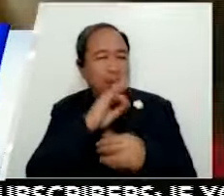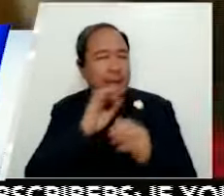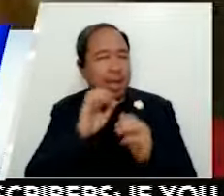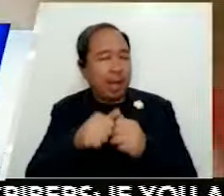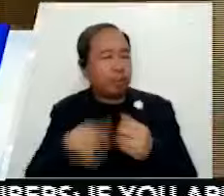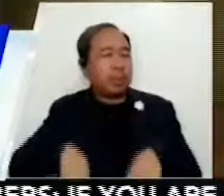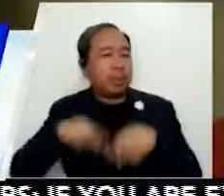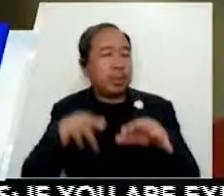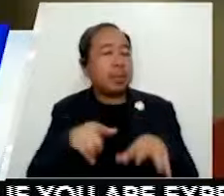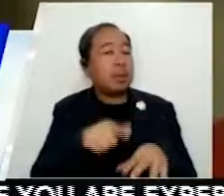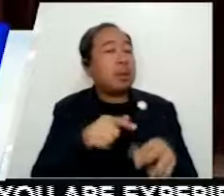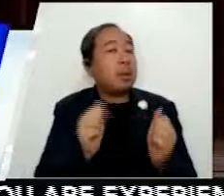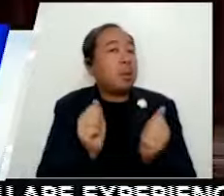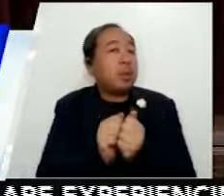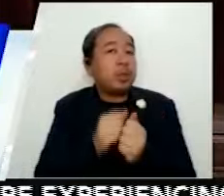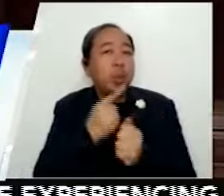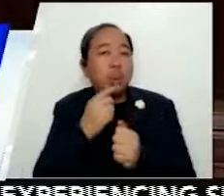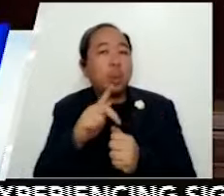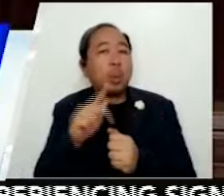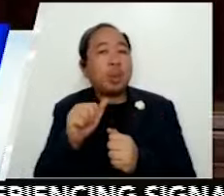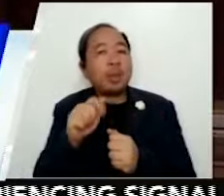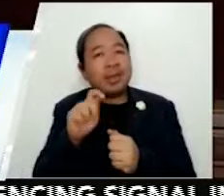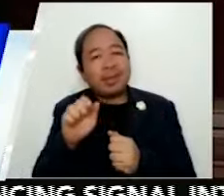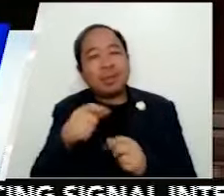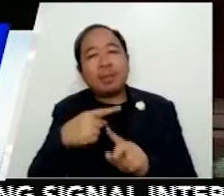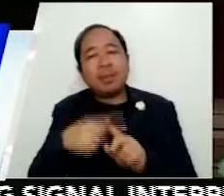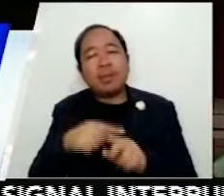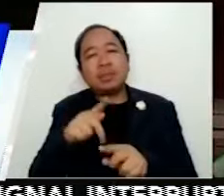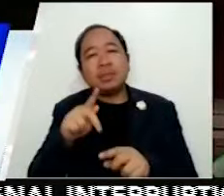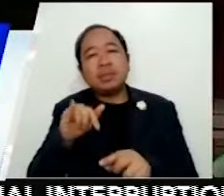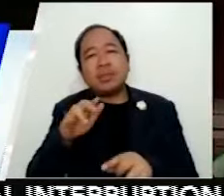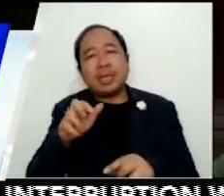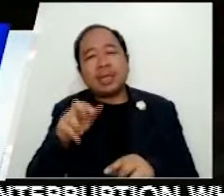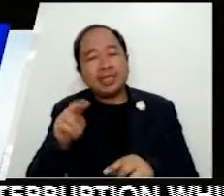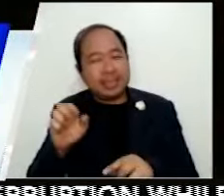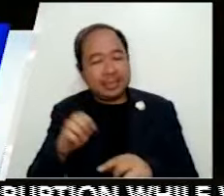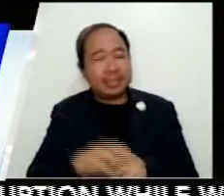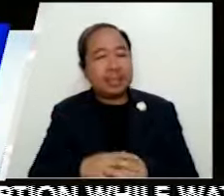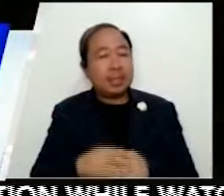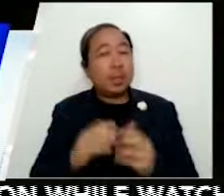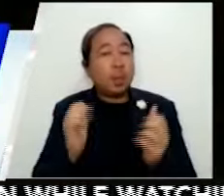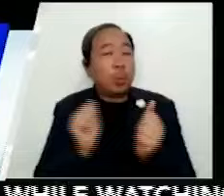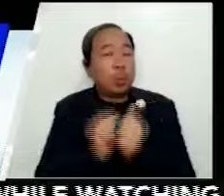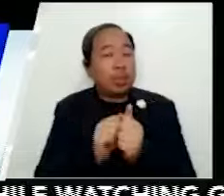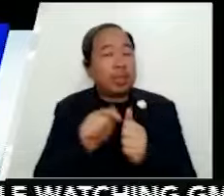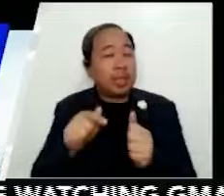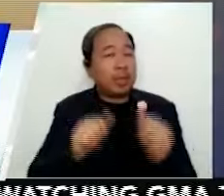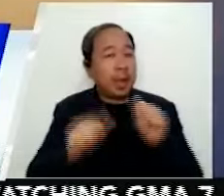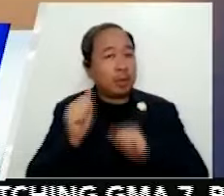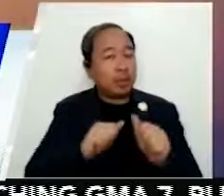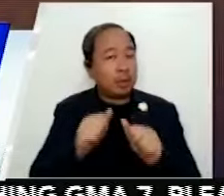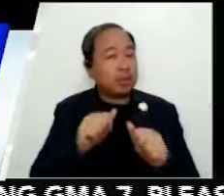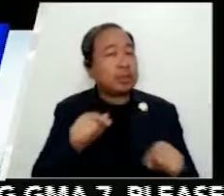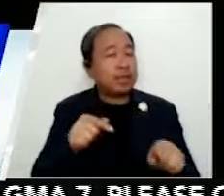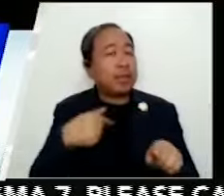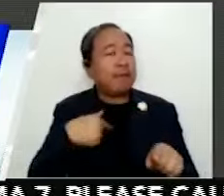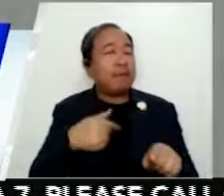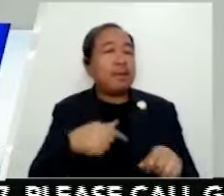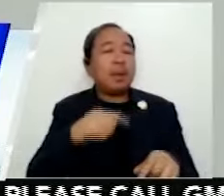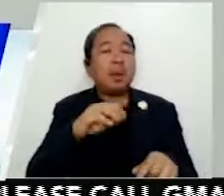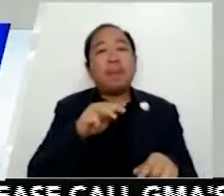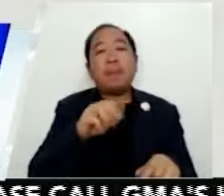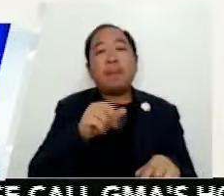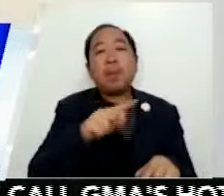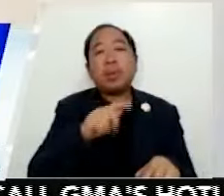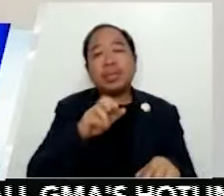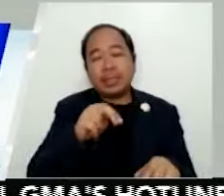at si Kailin Alcantara. Kasama rin sa cast si Sparkle artist Larkin Castor na anya'y hanga sa kanyang co-stars.